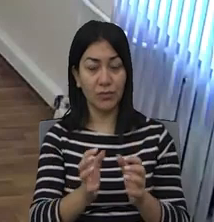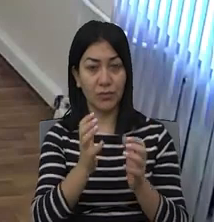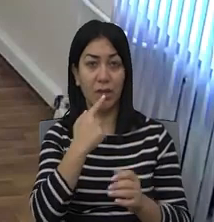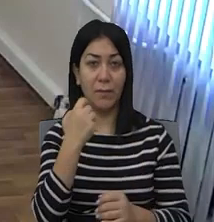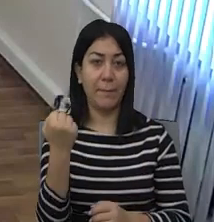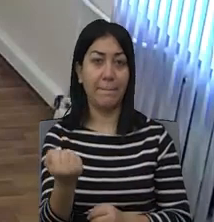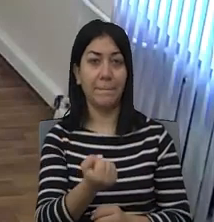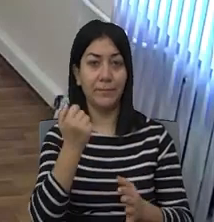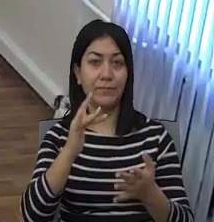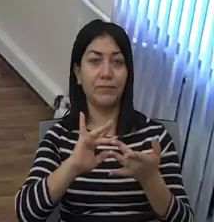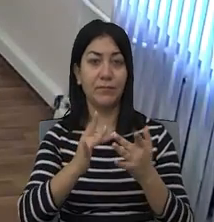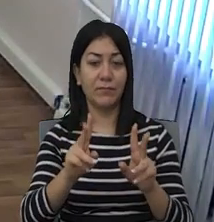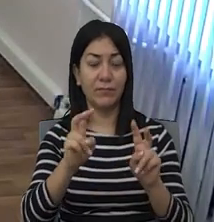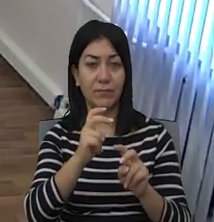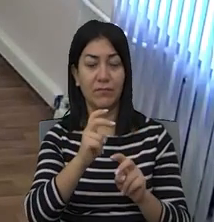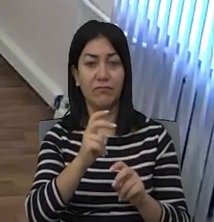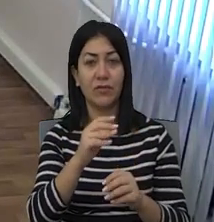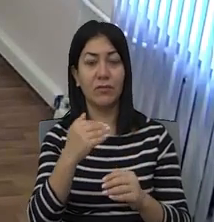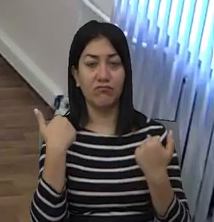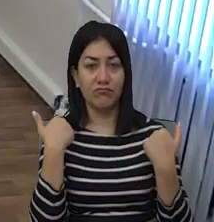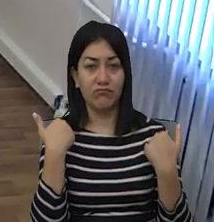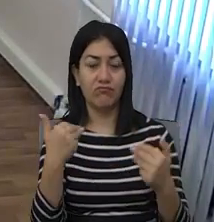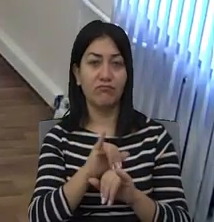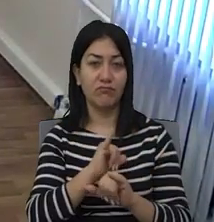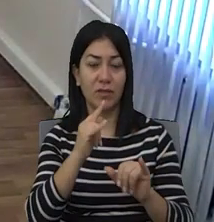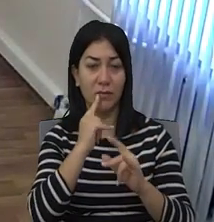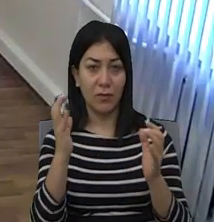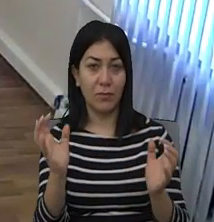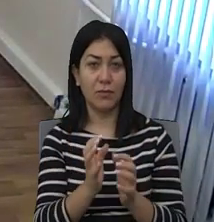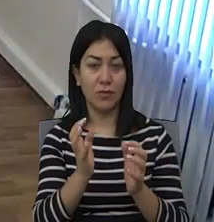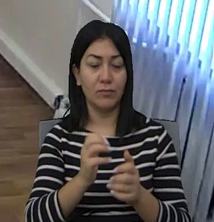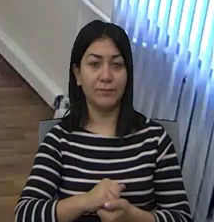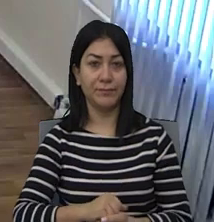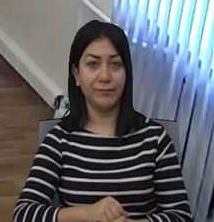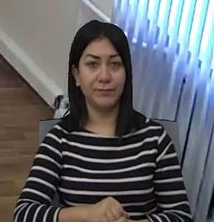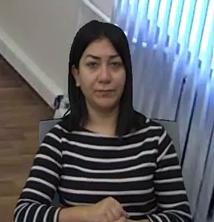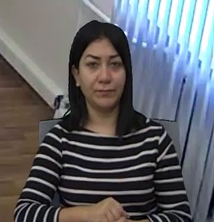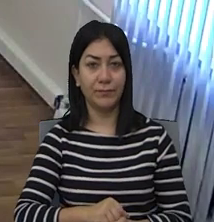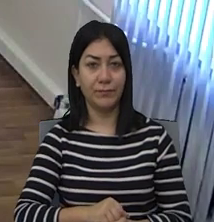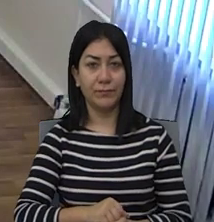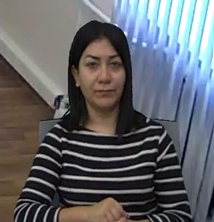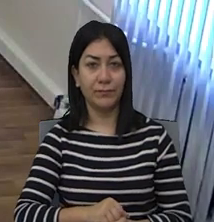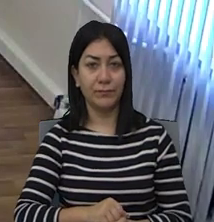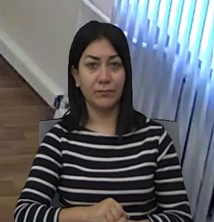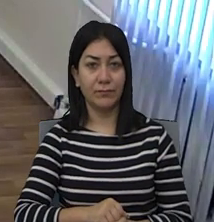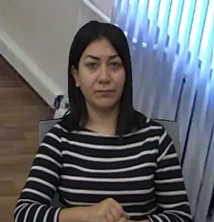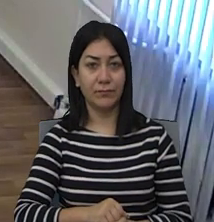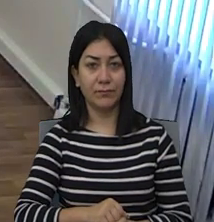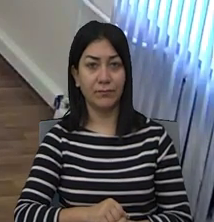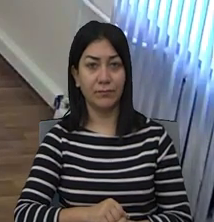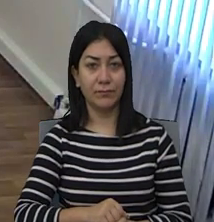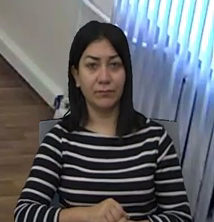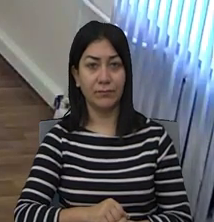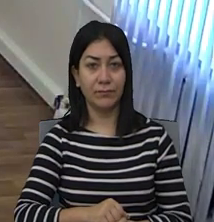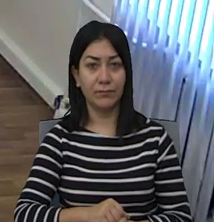ամրապնդումը, կիբերդիմակայունության ամրապնդումը. This derives from significant and sustained investment in cyber capabilities, as well